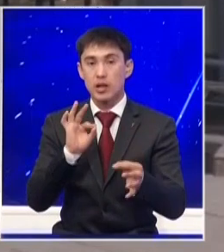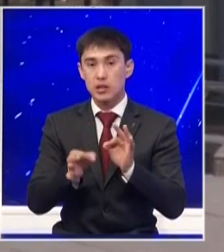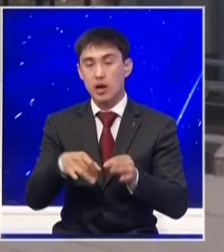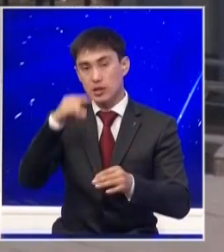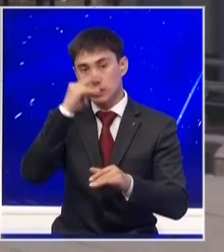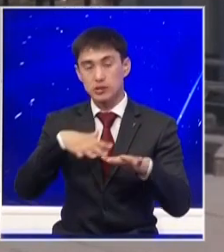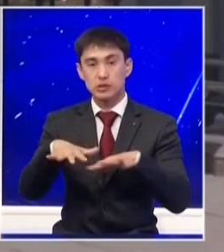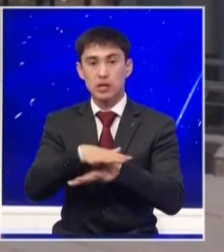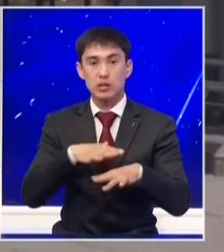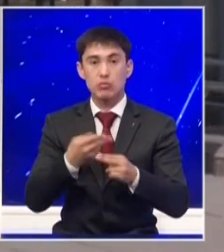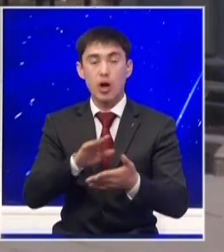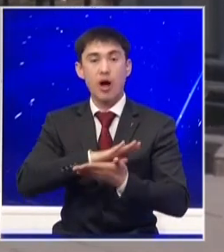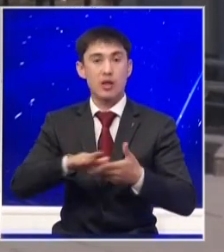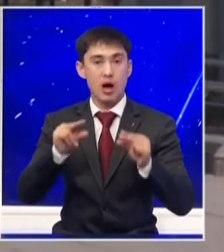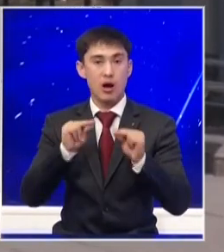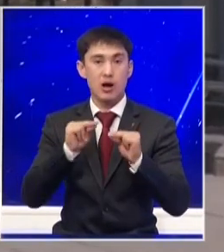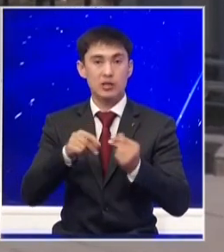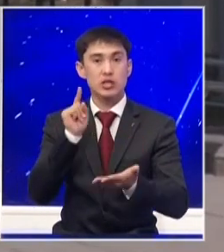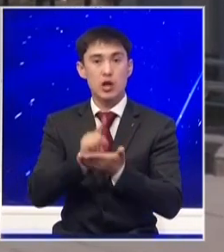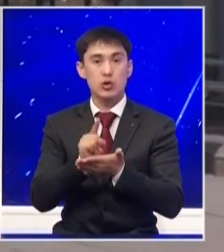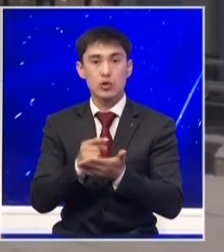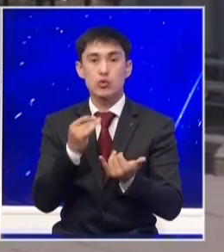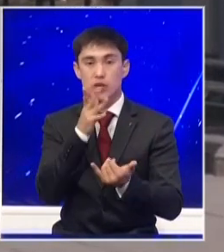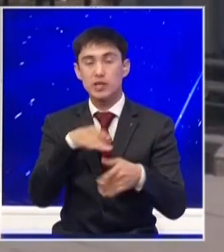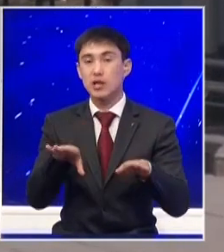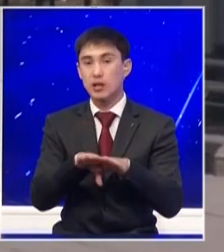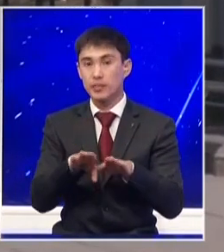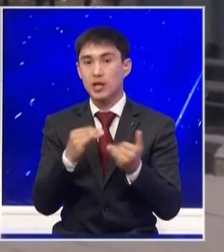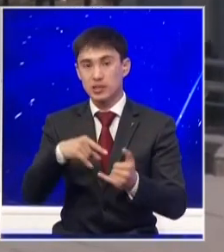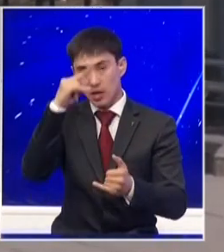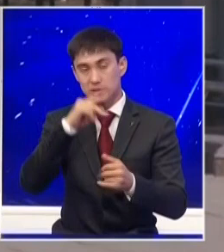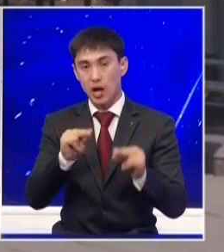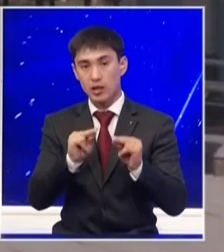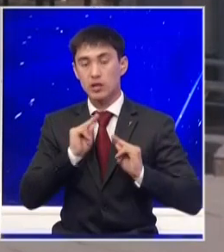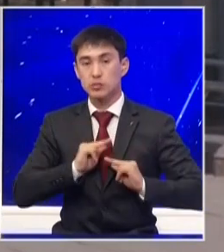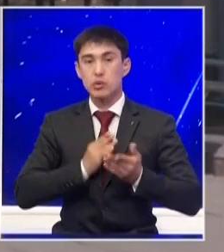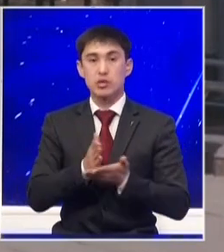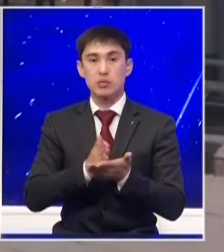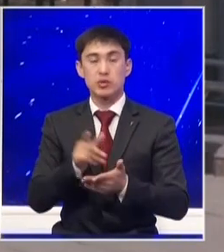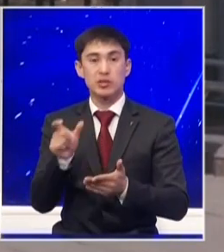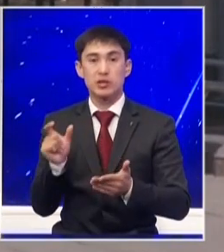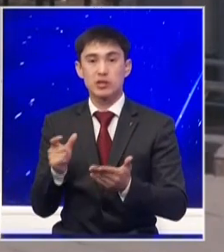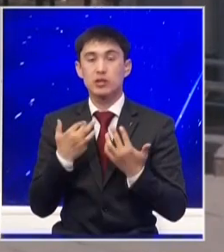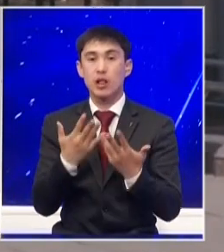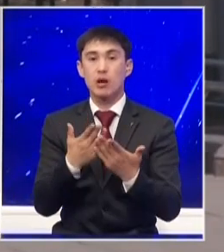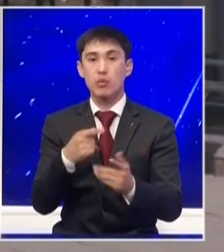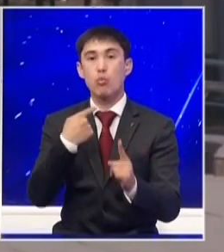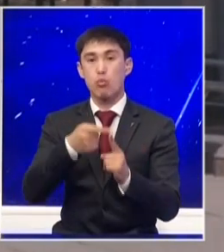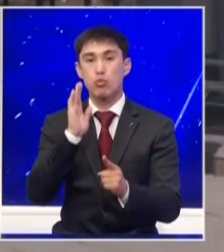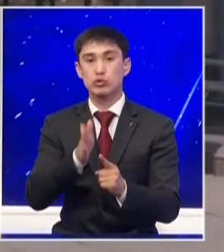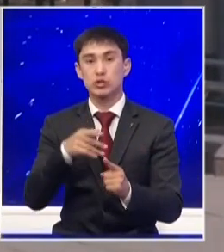Қазақстанның жалаң ұран емес, анық ақиқат екенін дәлелдер сәт келгендей. Қазаққа адал қызмет етемін дегендердің талабы оң